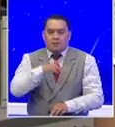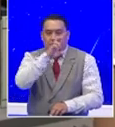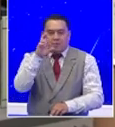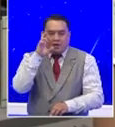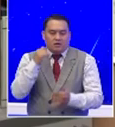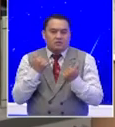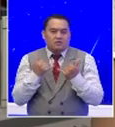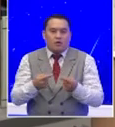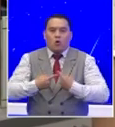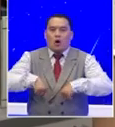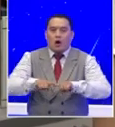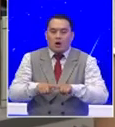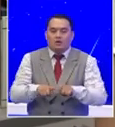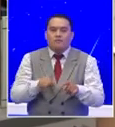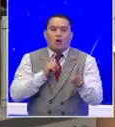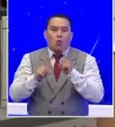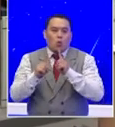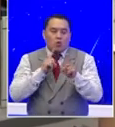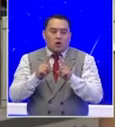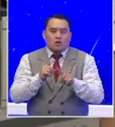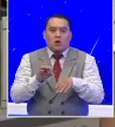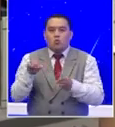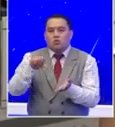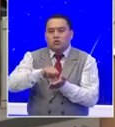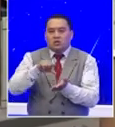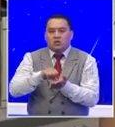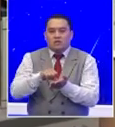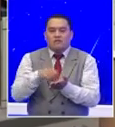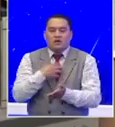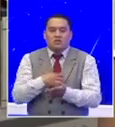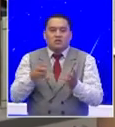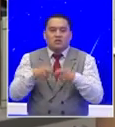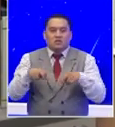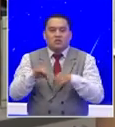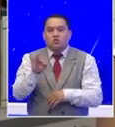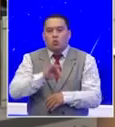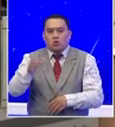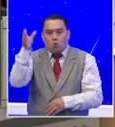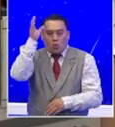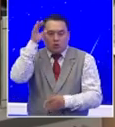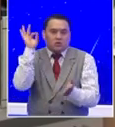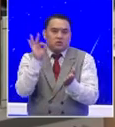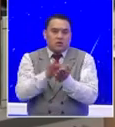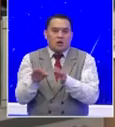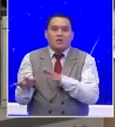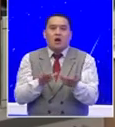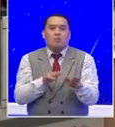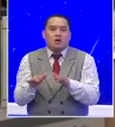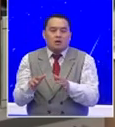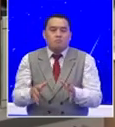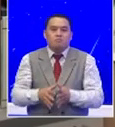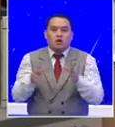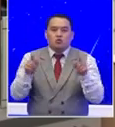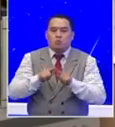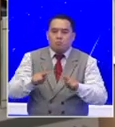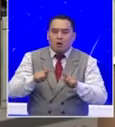Сакена Сейфуллина организовали онлайн-конференцию, в которой приняли участие знаменитые исследователи, историки, ученые. Цель сегодняшнего мероприятия – широкая